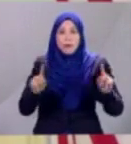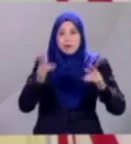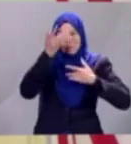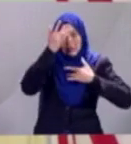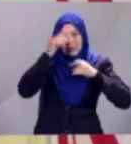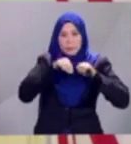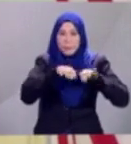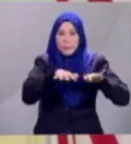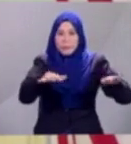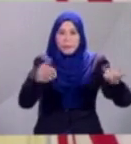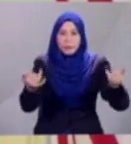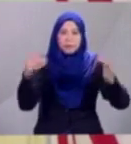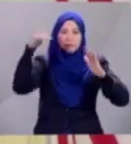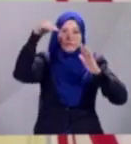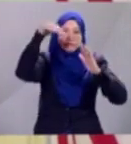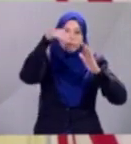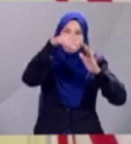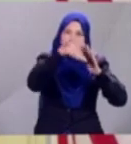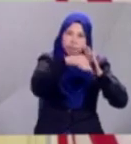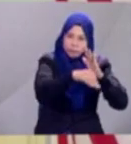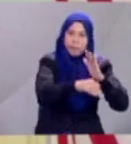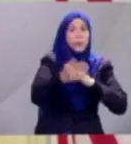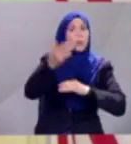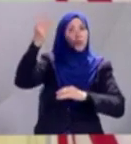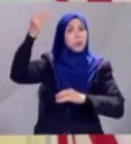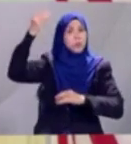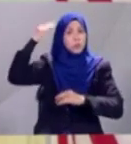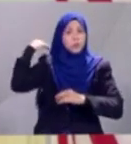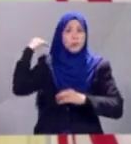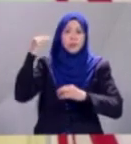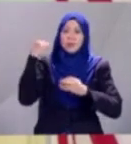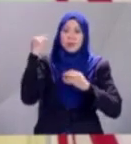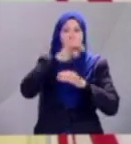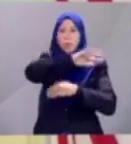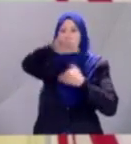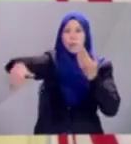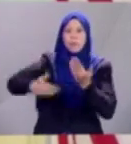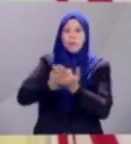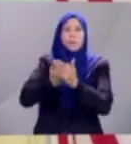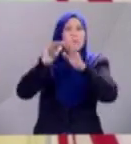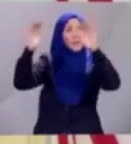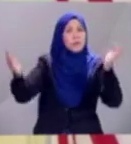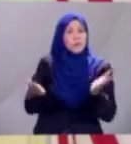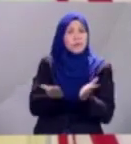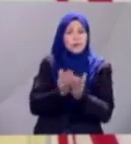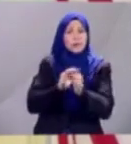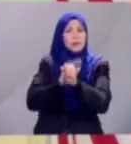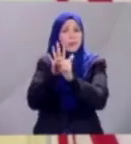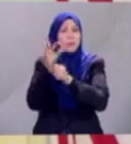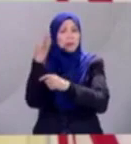pun melandai dan menurun. Jadi kalau satu ketika dulu seluruh negara di dunia dari segi COVID